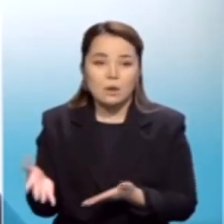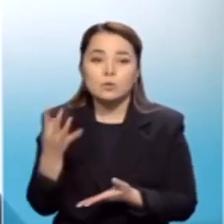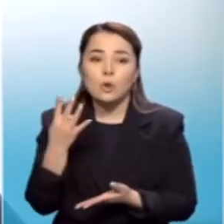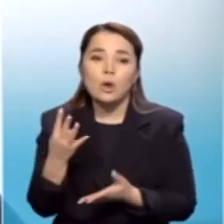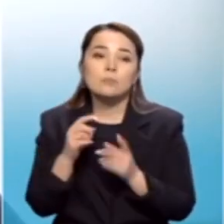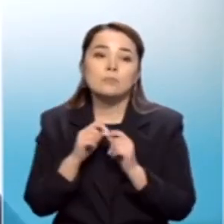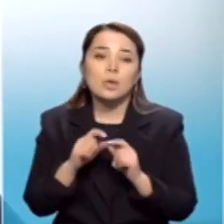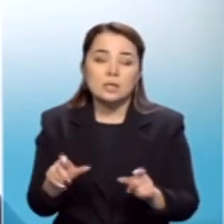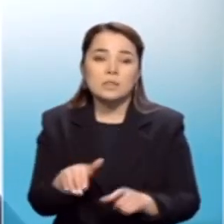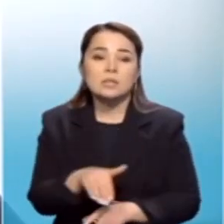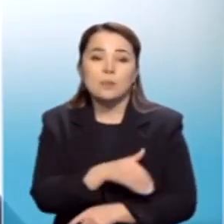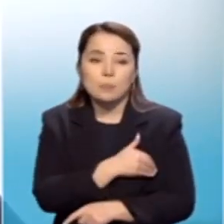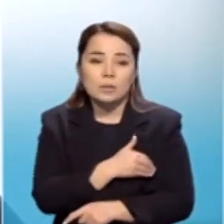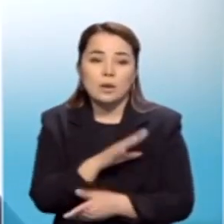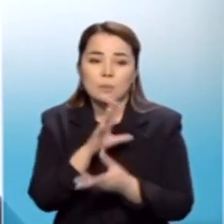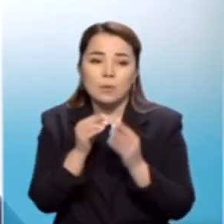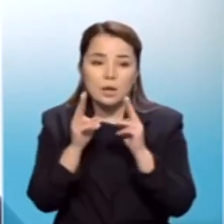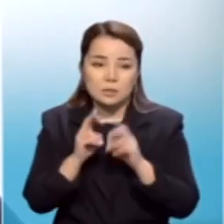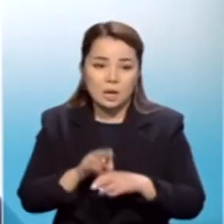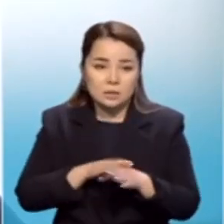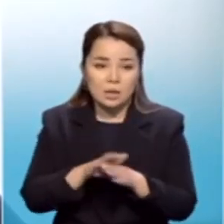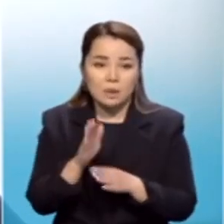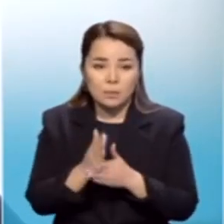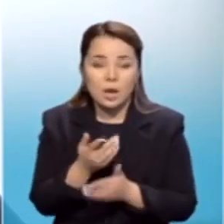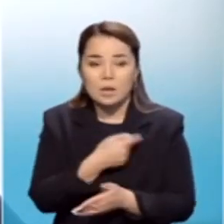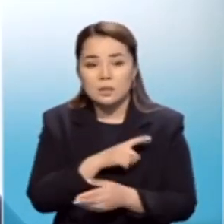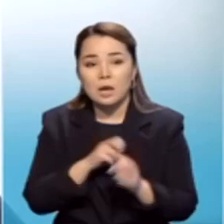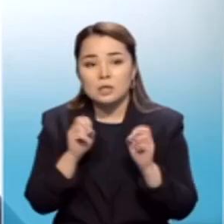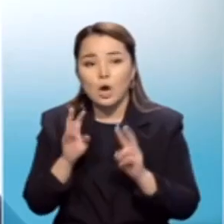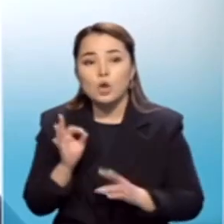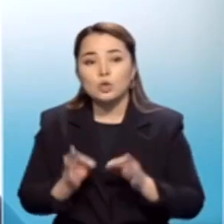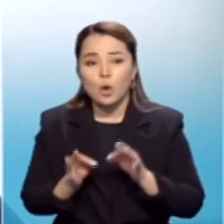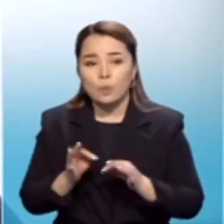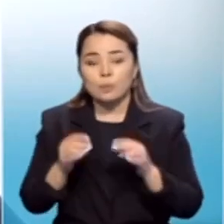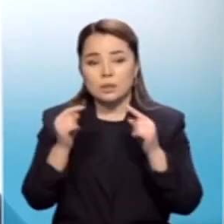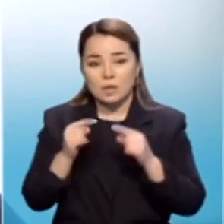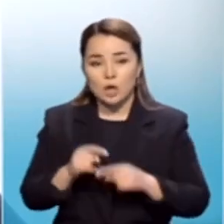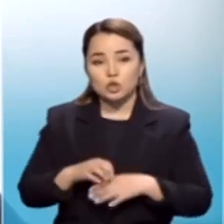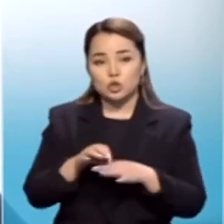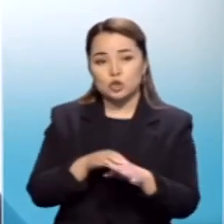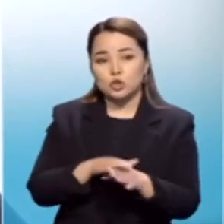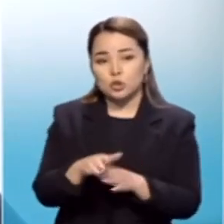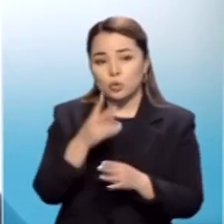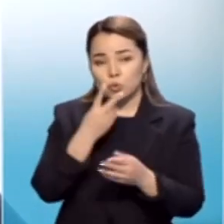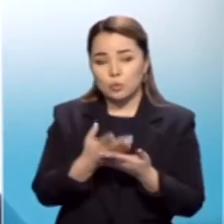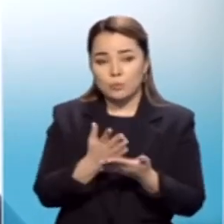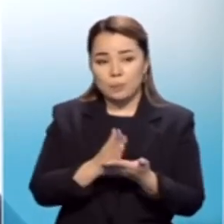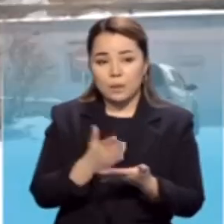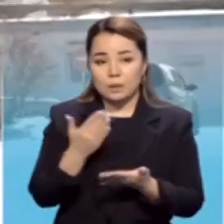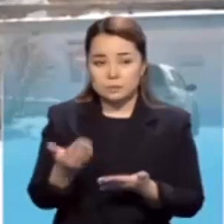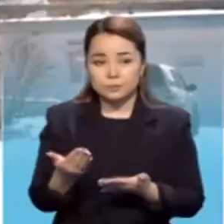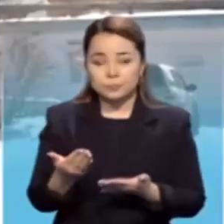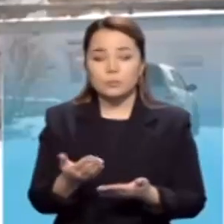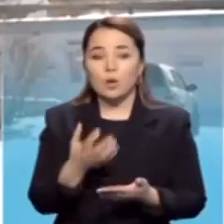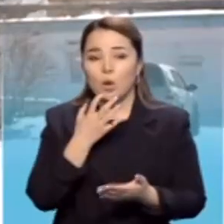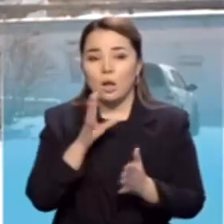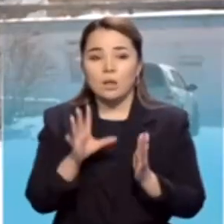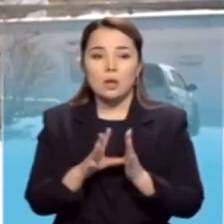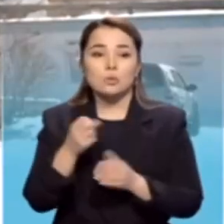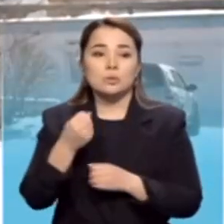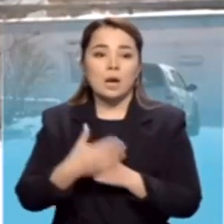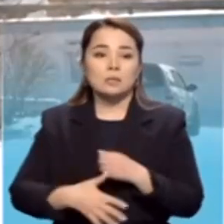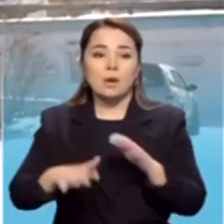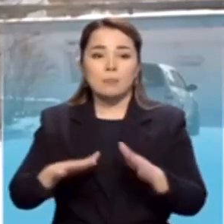mektepte temperaturalık parametrelerde sanitarlık normalarga jetkizü jumıstarı jürgüzülüde. Жылу электр